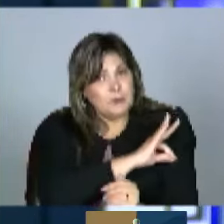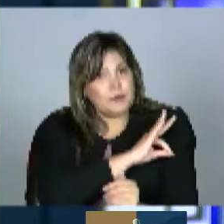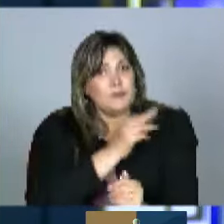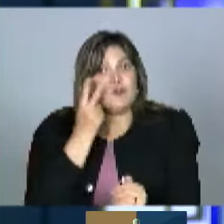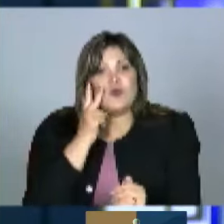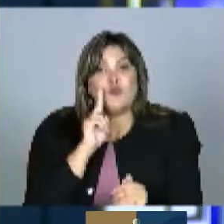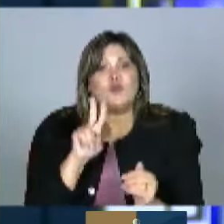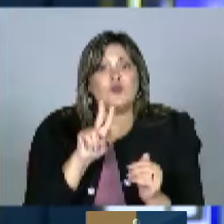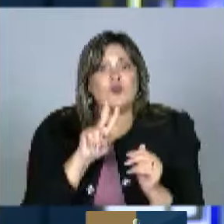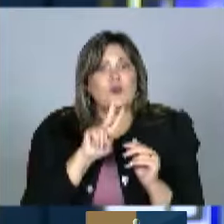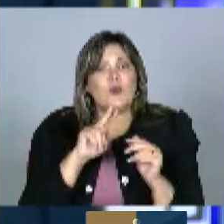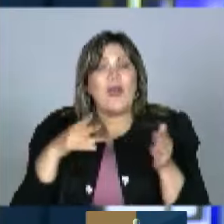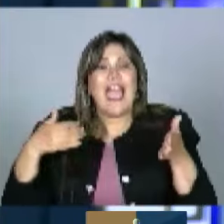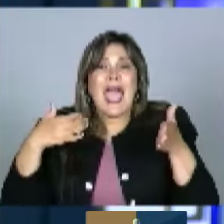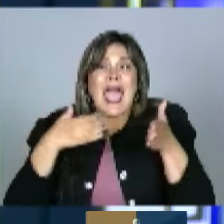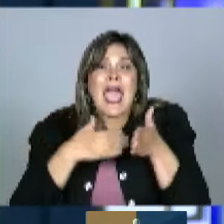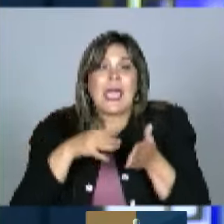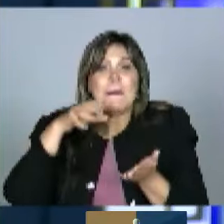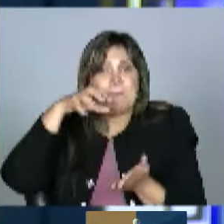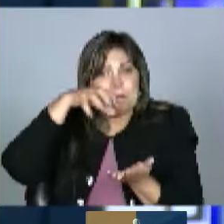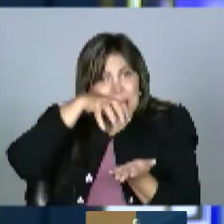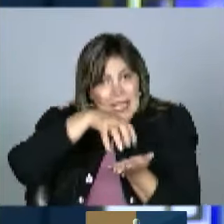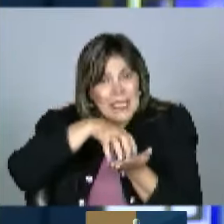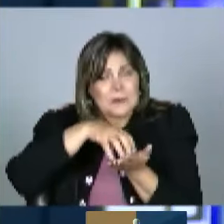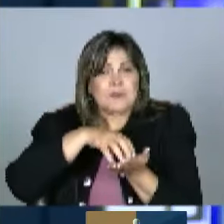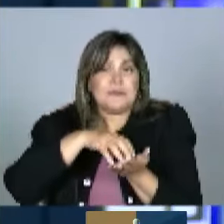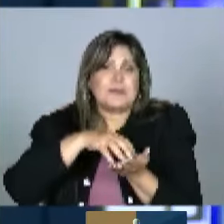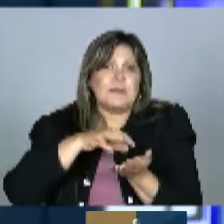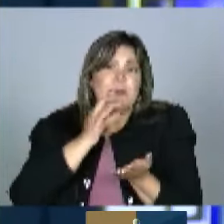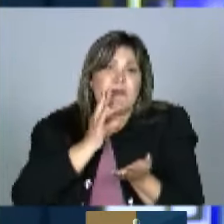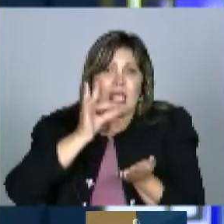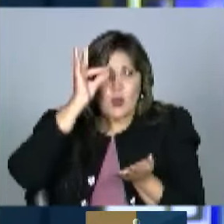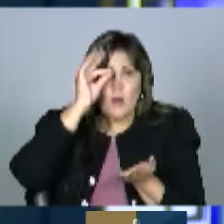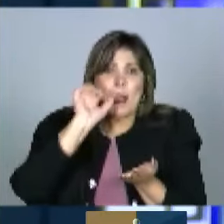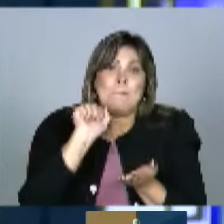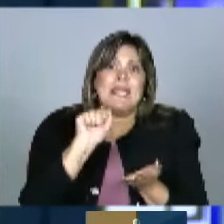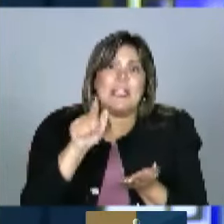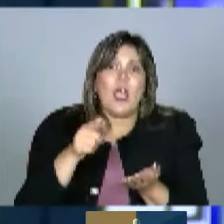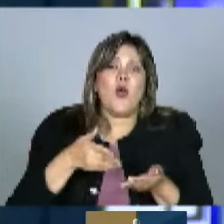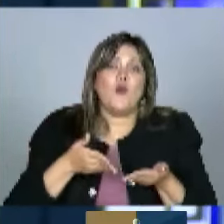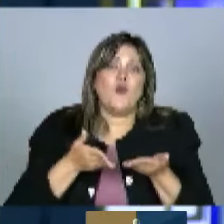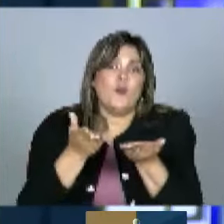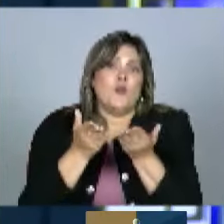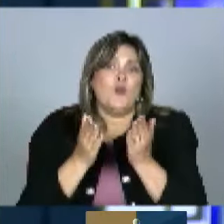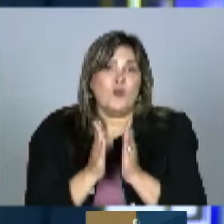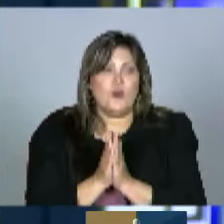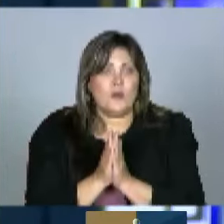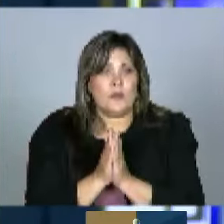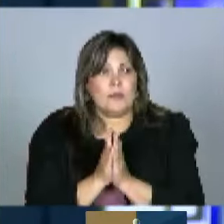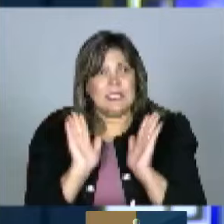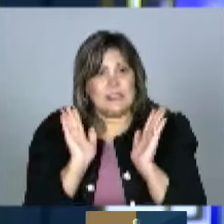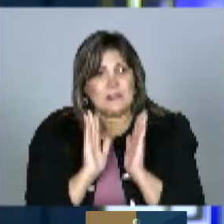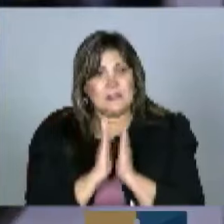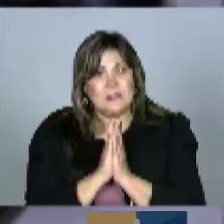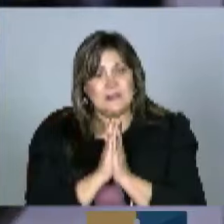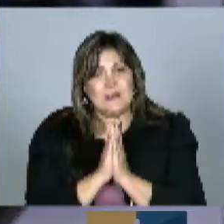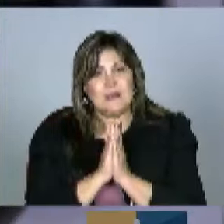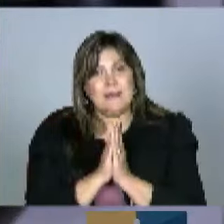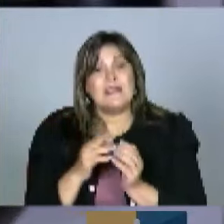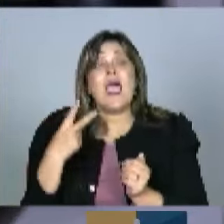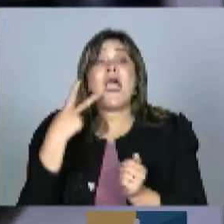بيكشفوا له على اخر محل اقامه ليه وبيديه له يعلن عليه بعد كده طيب نخرج